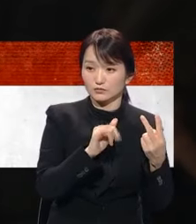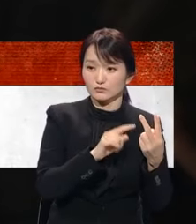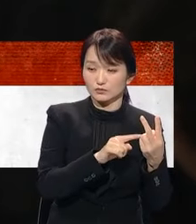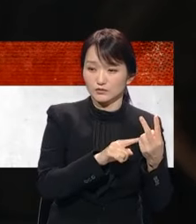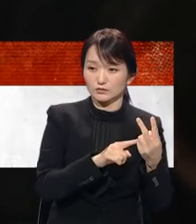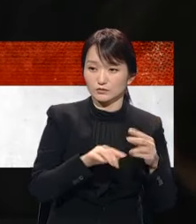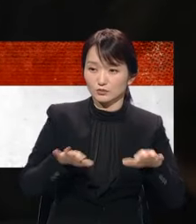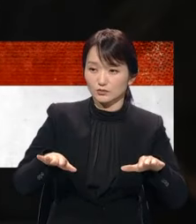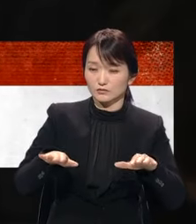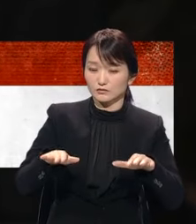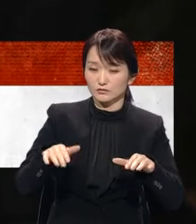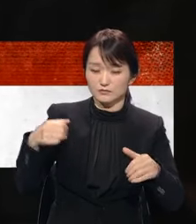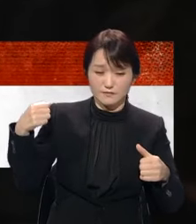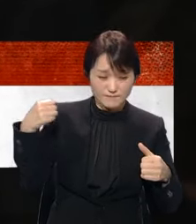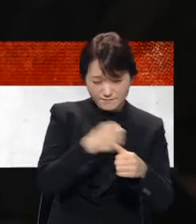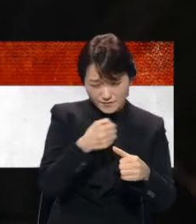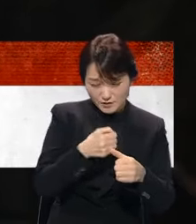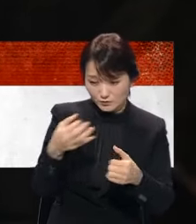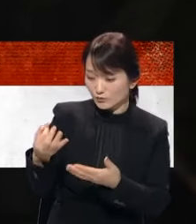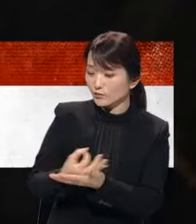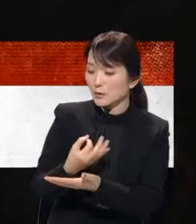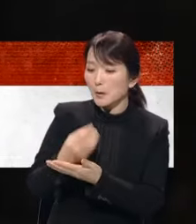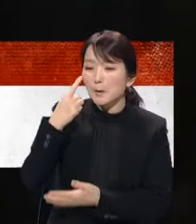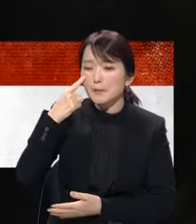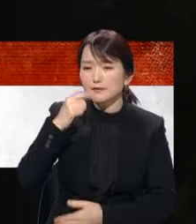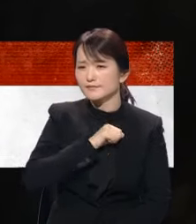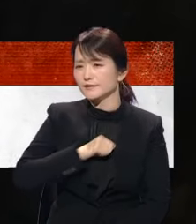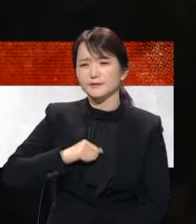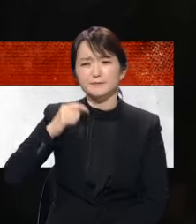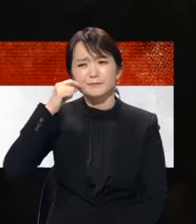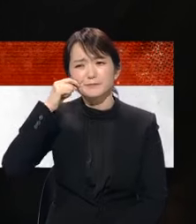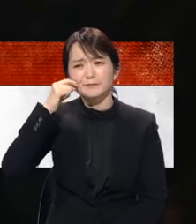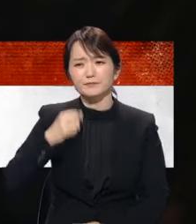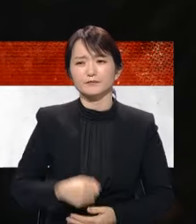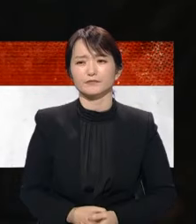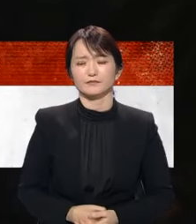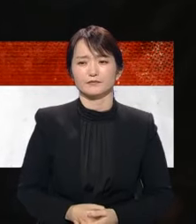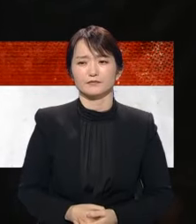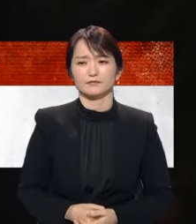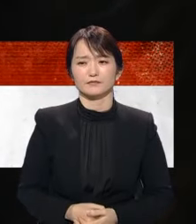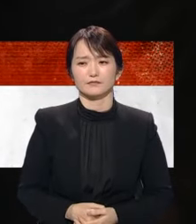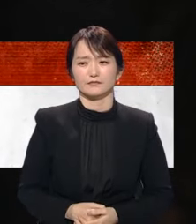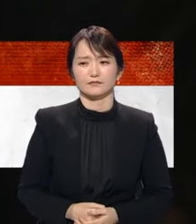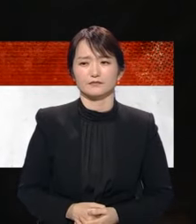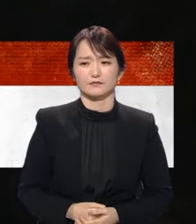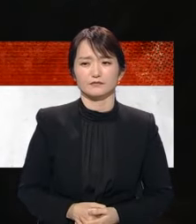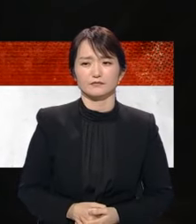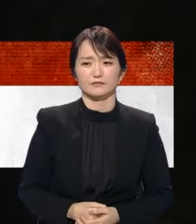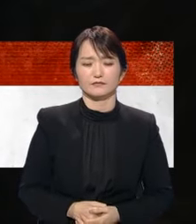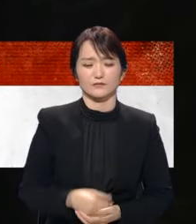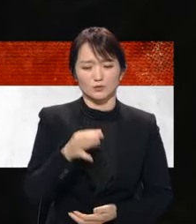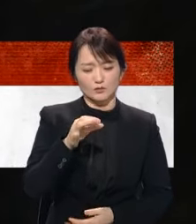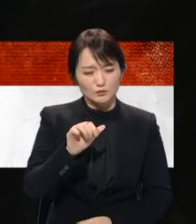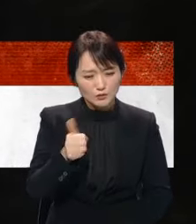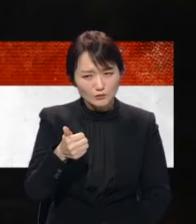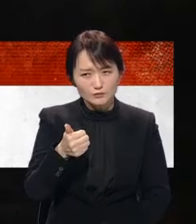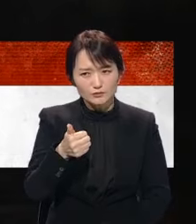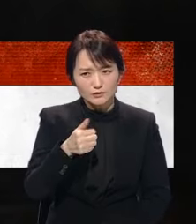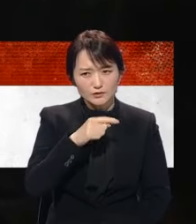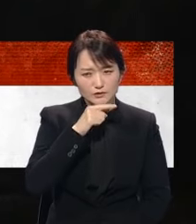하면서 대들길래 어린 것들이 그러길래 참을 수가 없었습니다. 없는 사람들 피 빨아먹는 사당동에 사는 사채업자 그 사람 죽이고